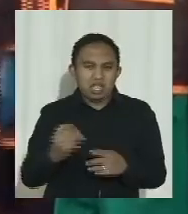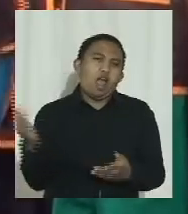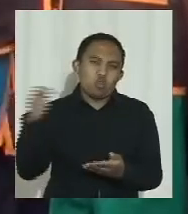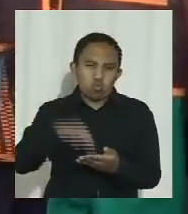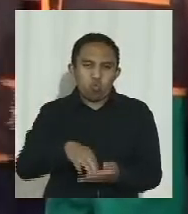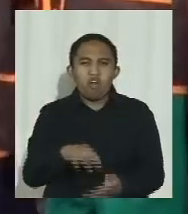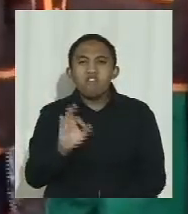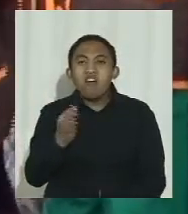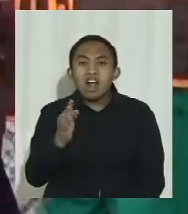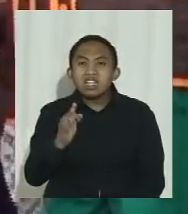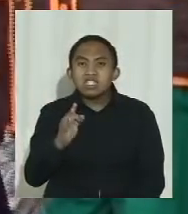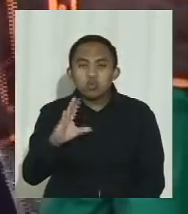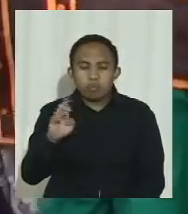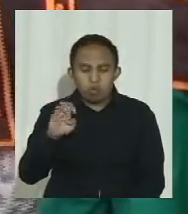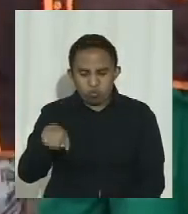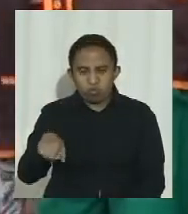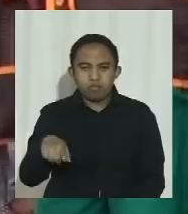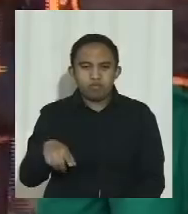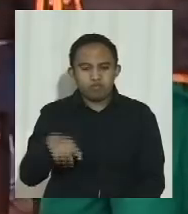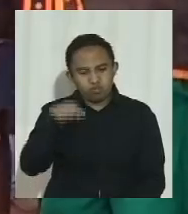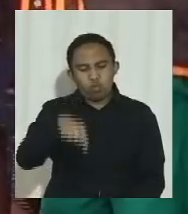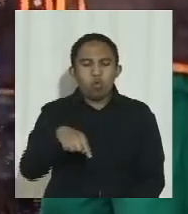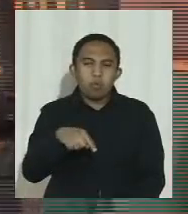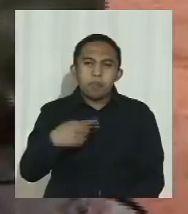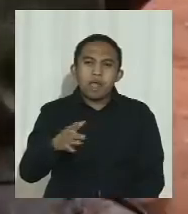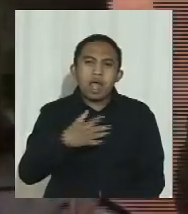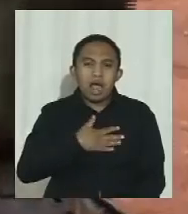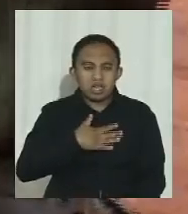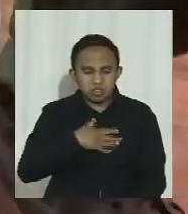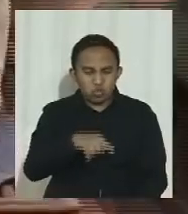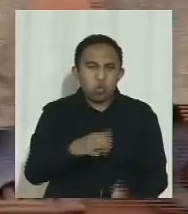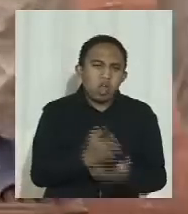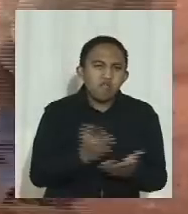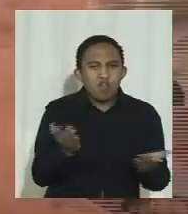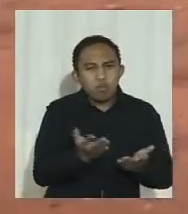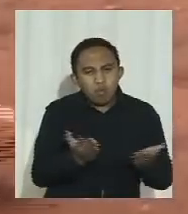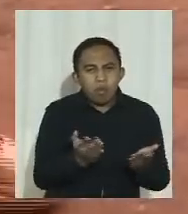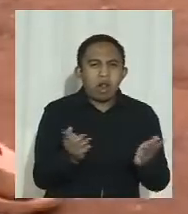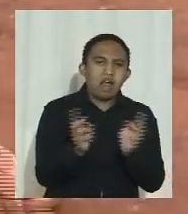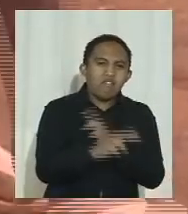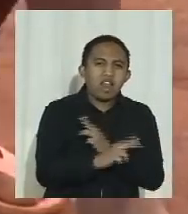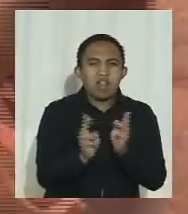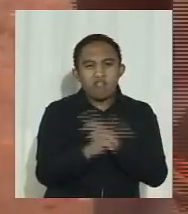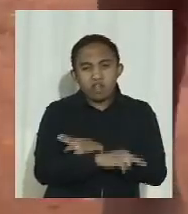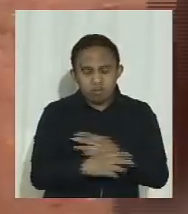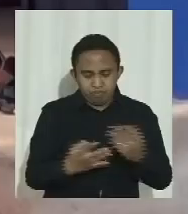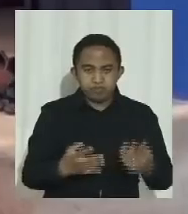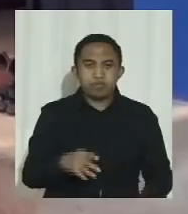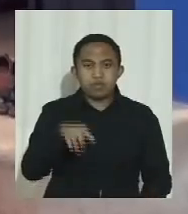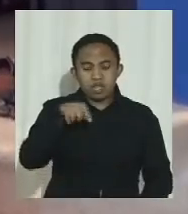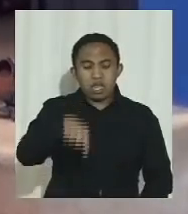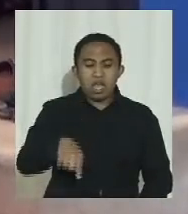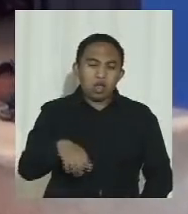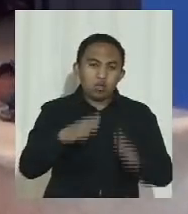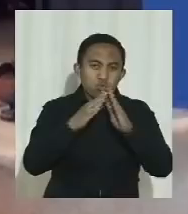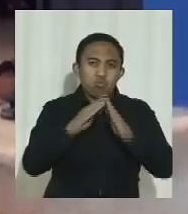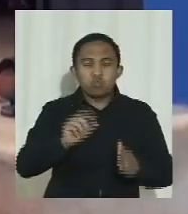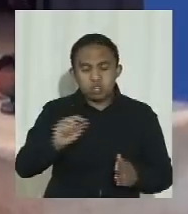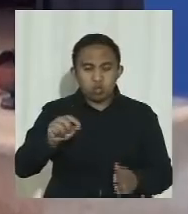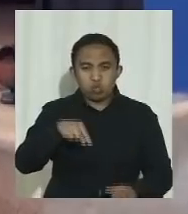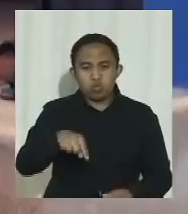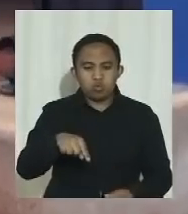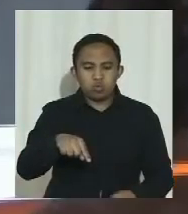CEPE saka efa midingana famerenana amin'izao ireo mpianatra amin'ny klasy D5 ho an'ny sekoly maro eto Antananarivo renivohitra dia efa